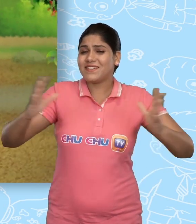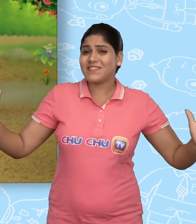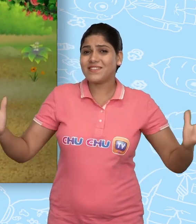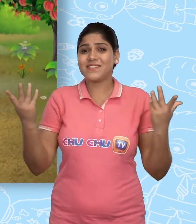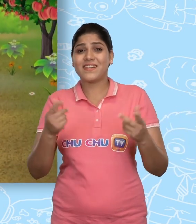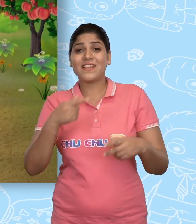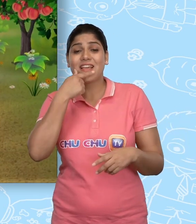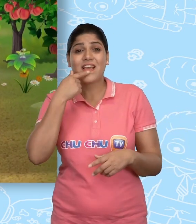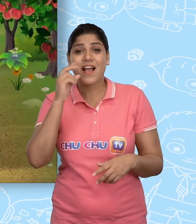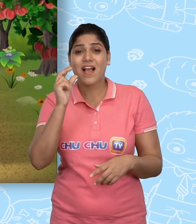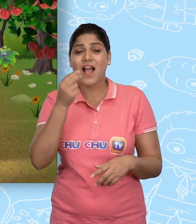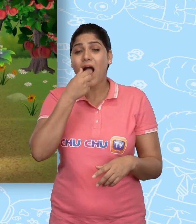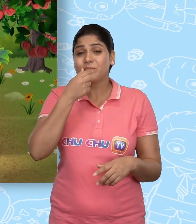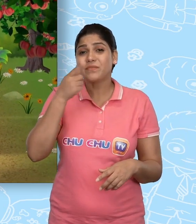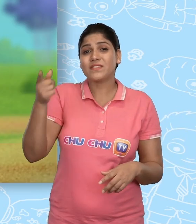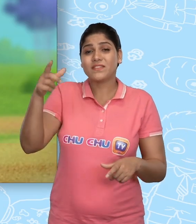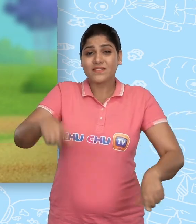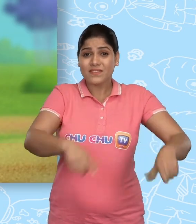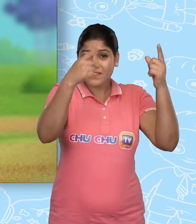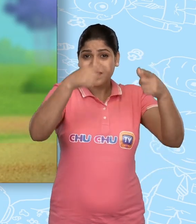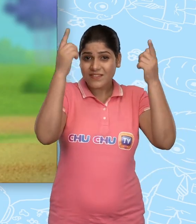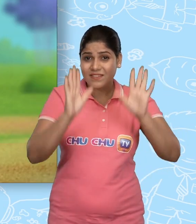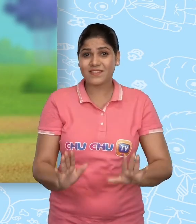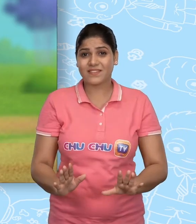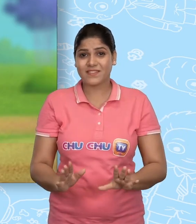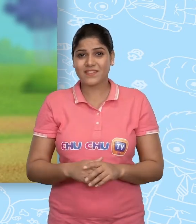वहाँ बहुत सारे आड़ू के पेड़ थे।